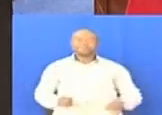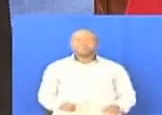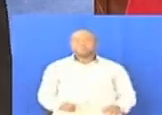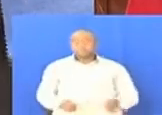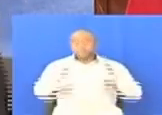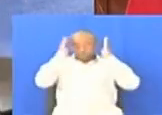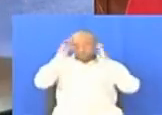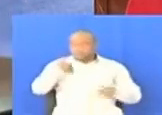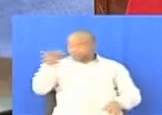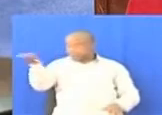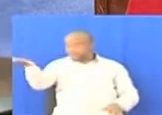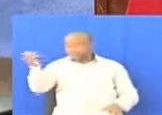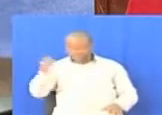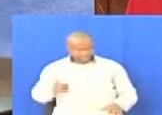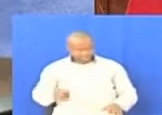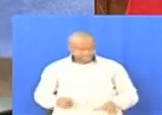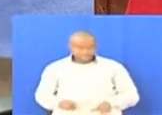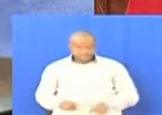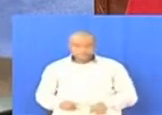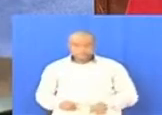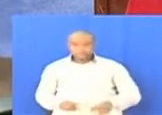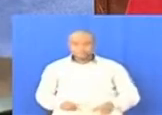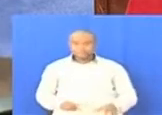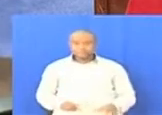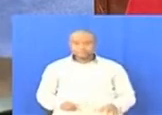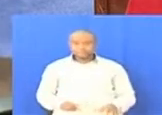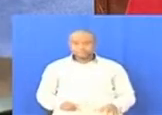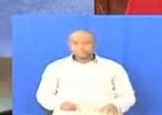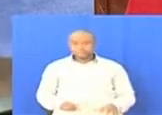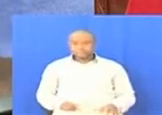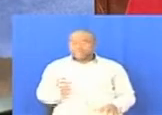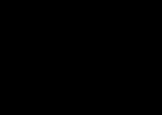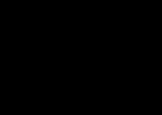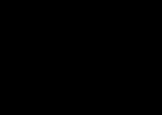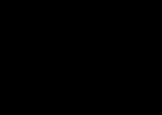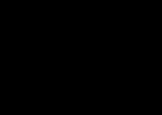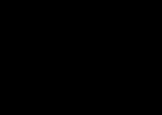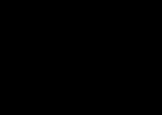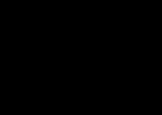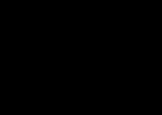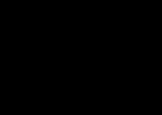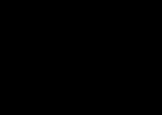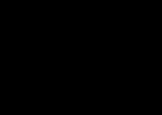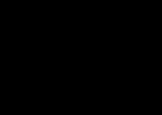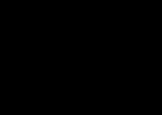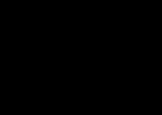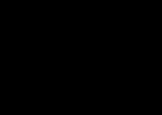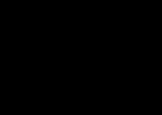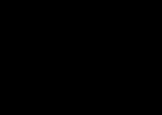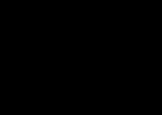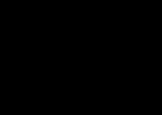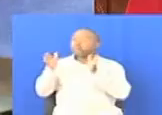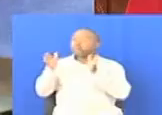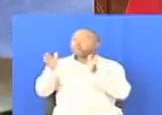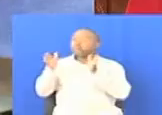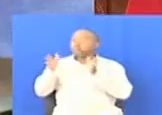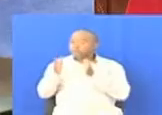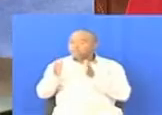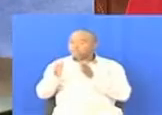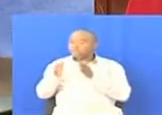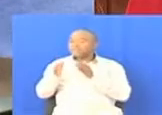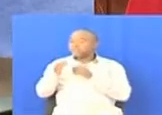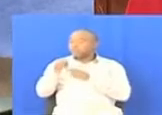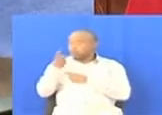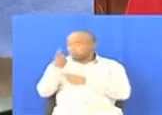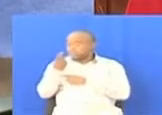Mheshimiwa Speaker, baada ya janga hili kutupata, nchi nyingi za wakubwa mbinu yao kubwa ya kwanza